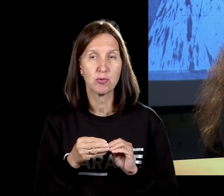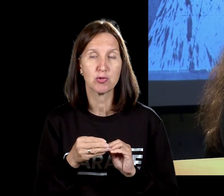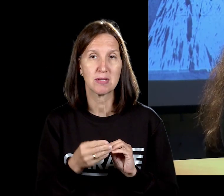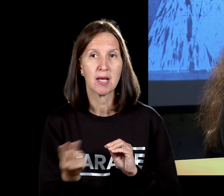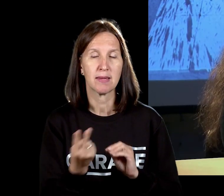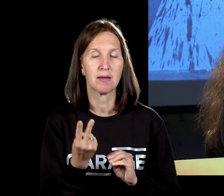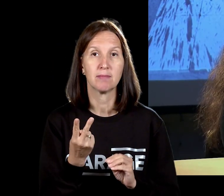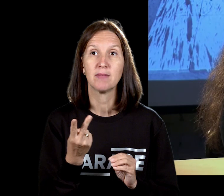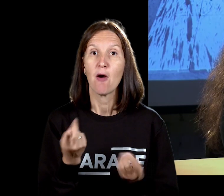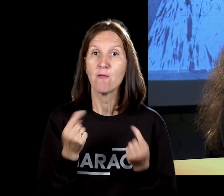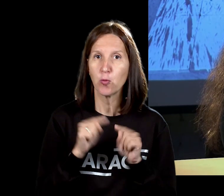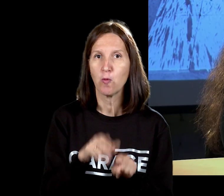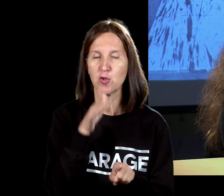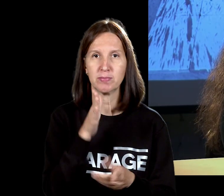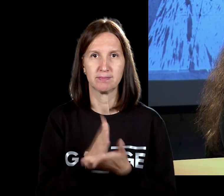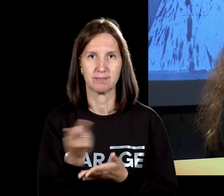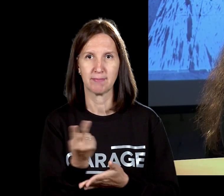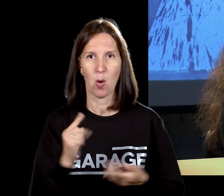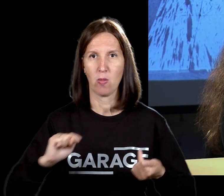делает контрастным, потому что, собственно говоря,